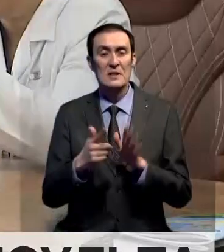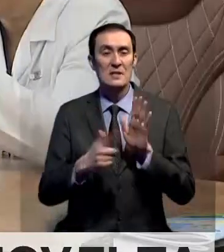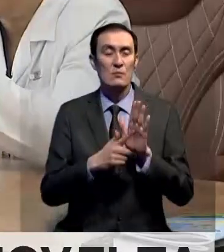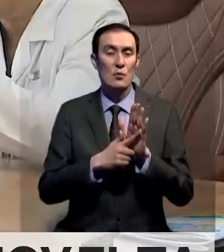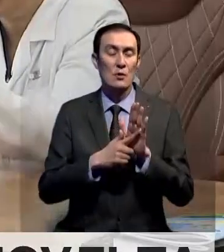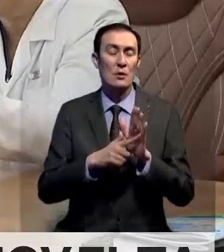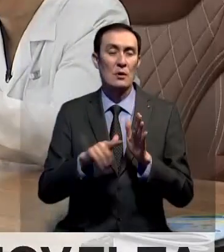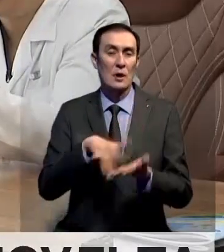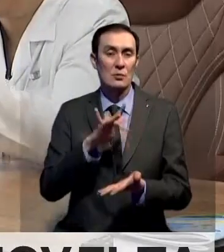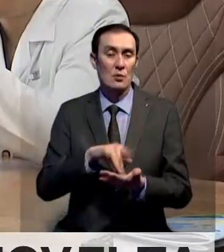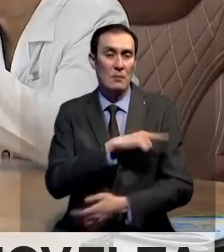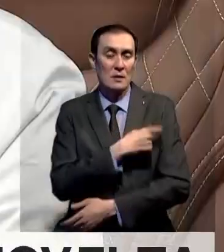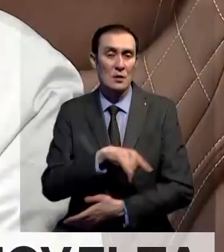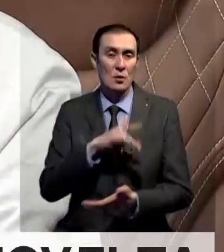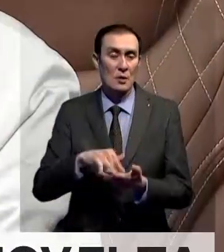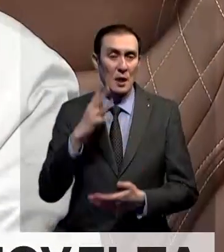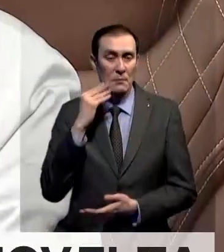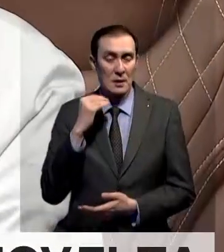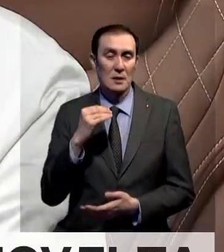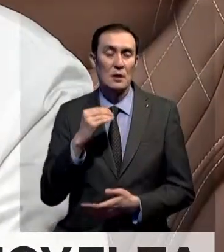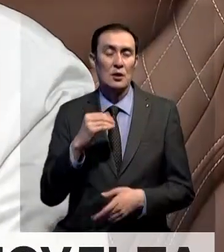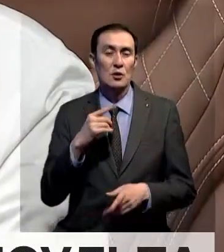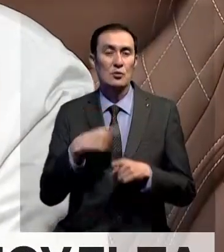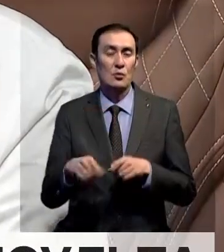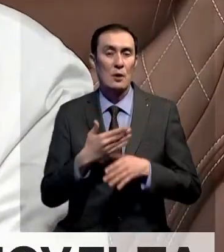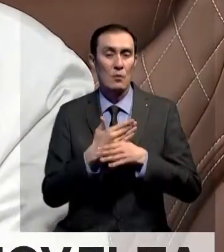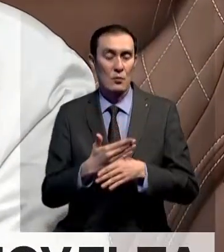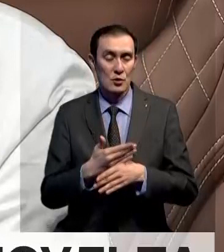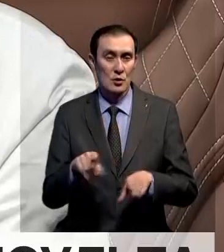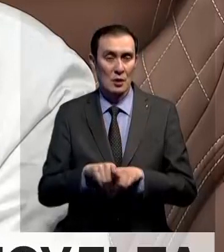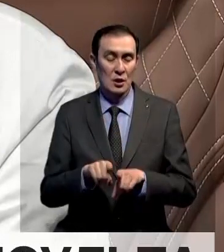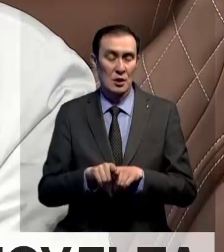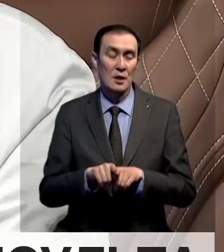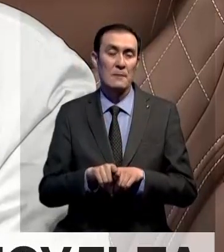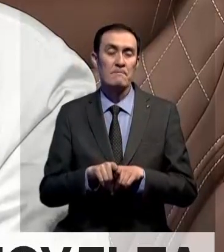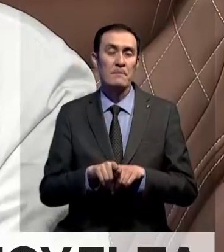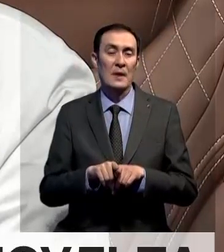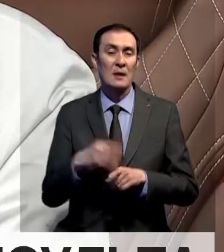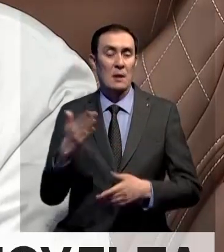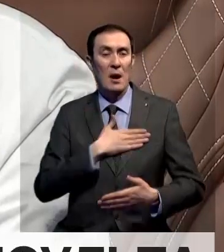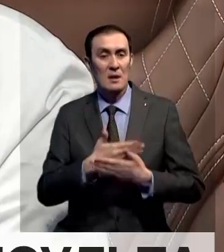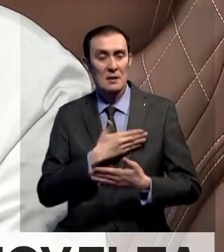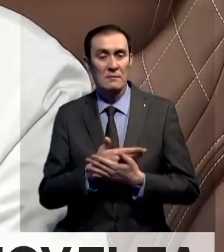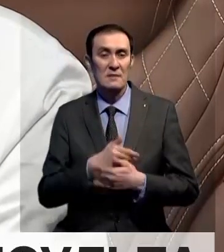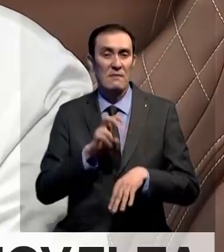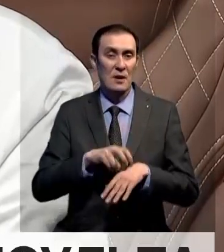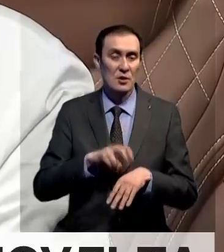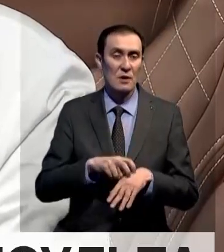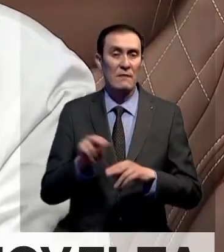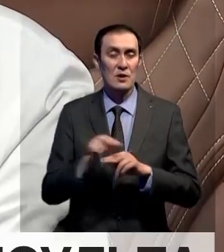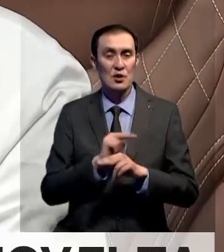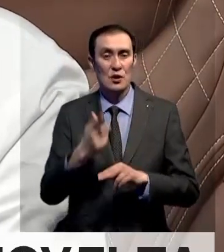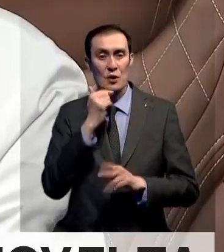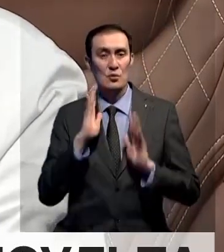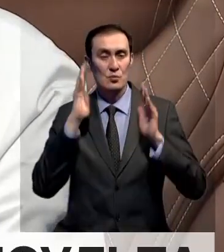больнице города Алматы, Актюбинской больнице скорой медицинской помощи. Там активность врачей в лечении